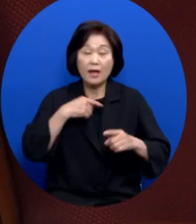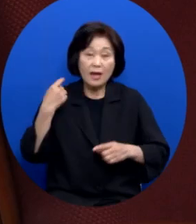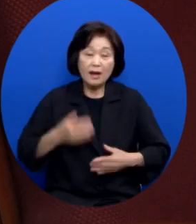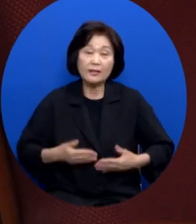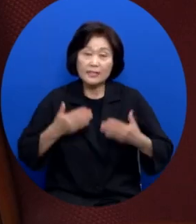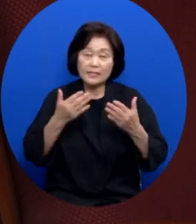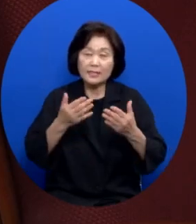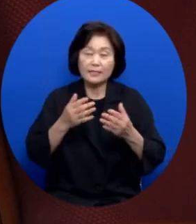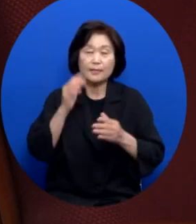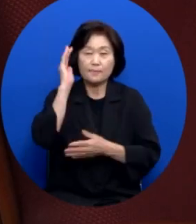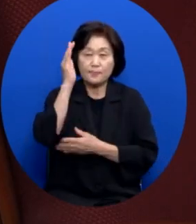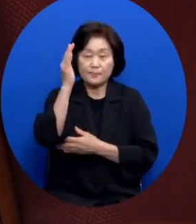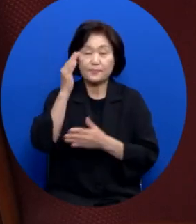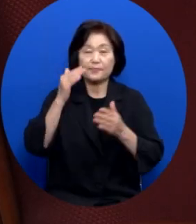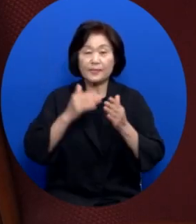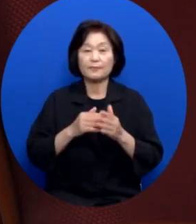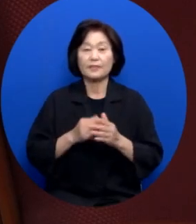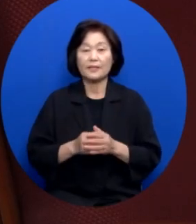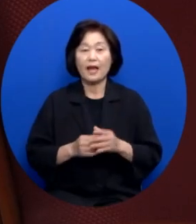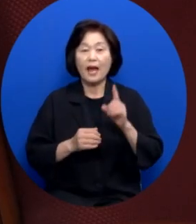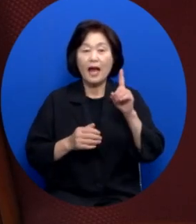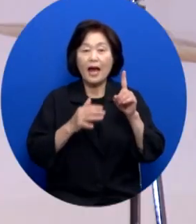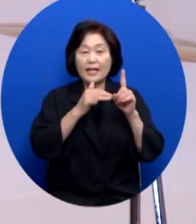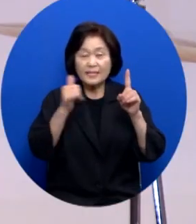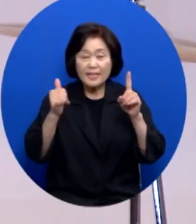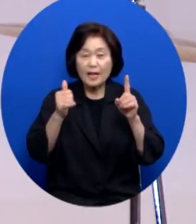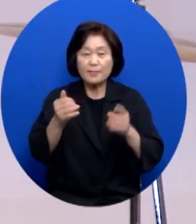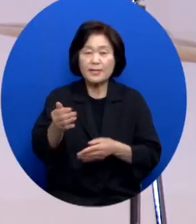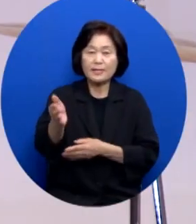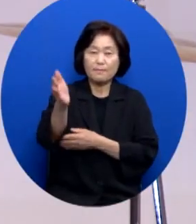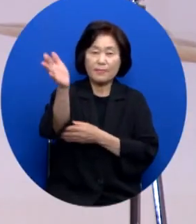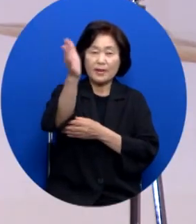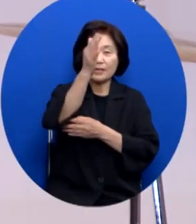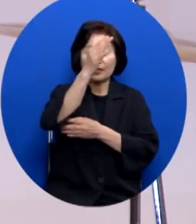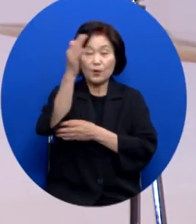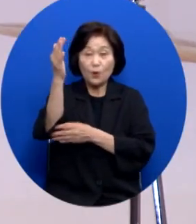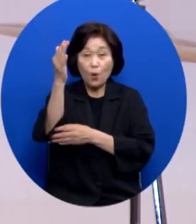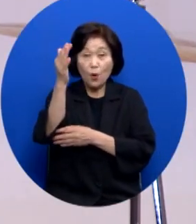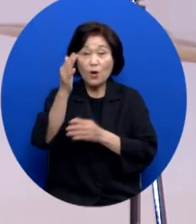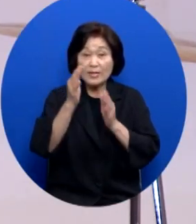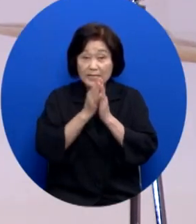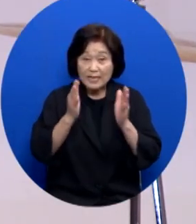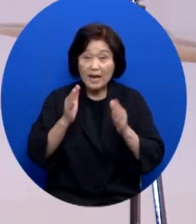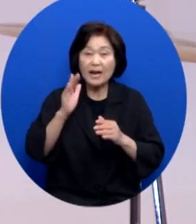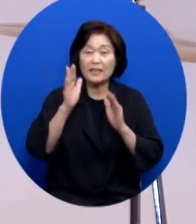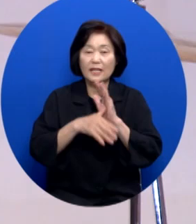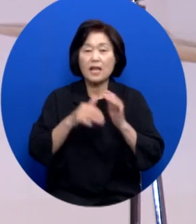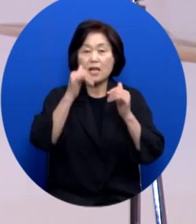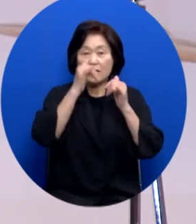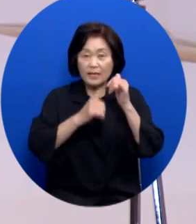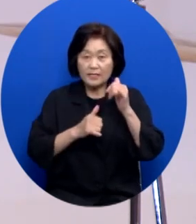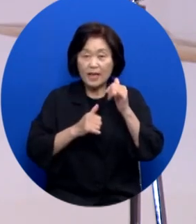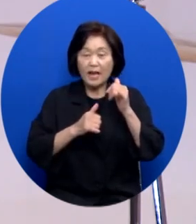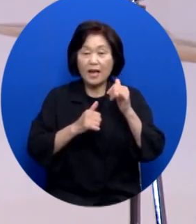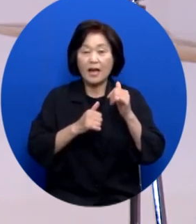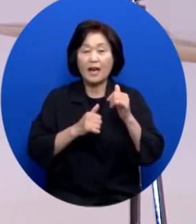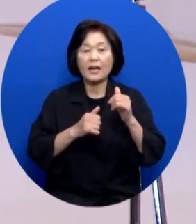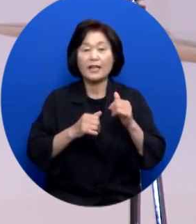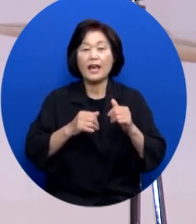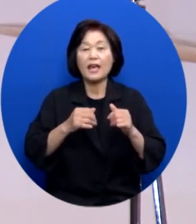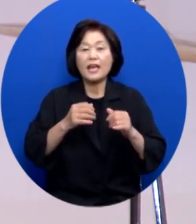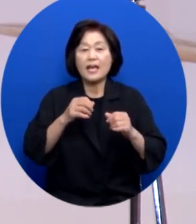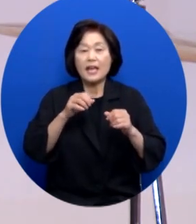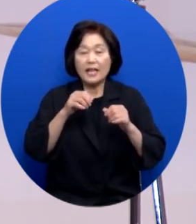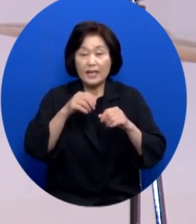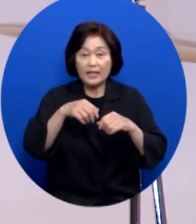강조했습니다. 한 사람이 깃발을 들고 물꼬를 키우고 역사를, 족보를, 보물지도를,